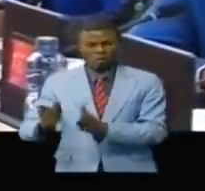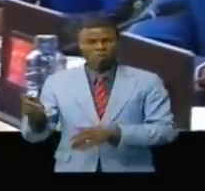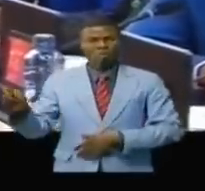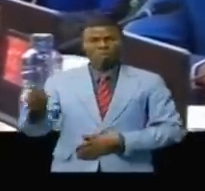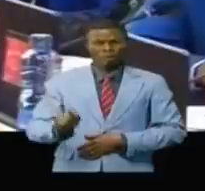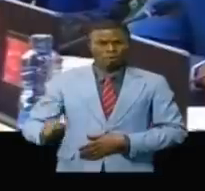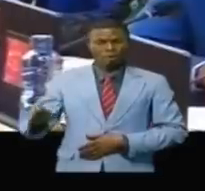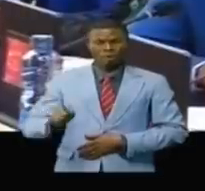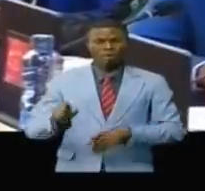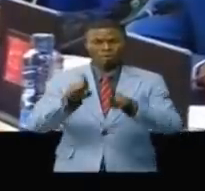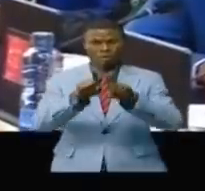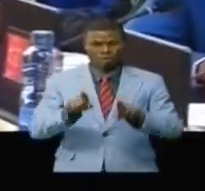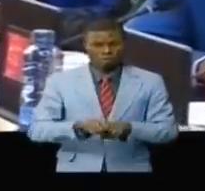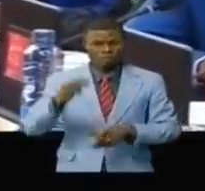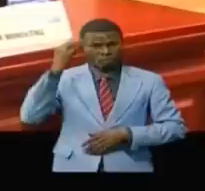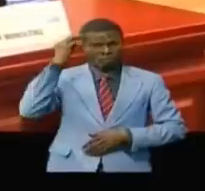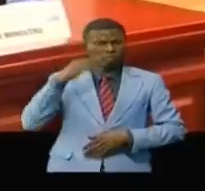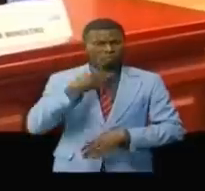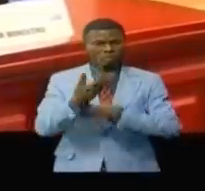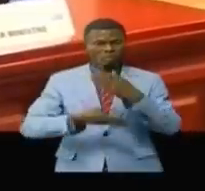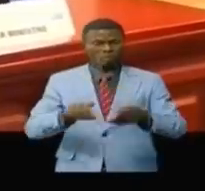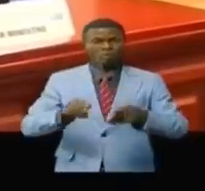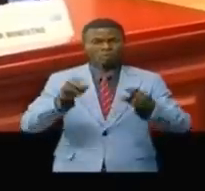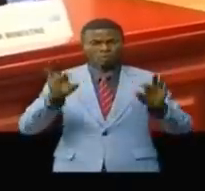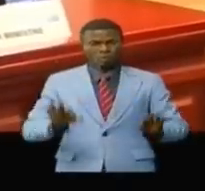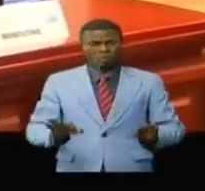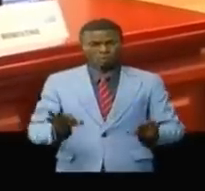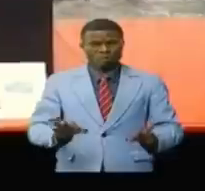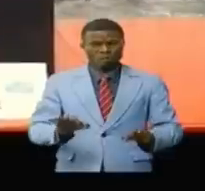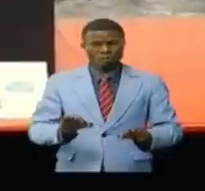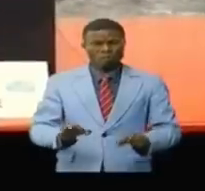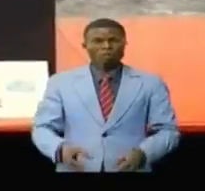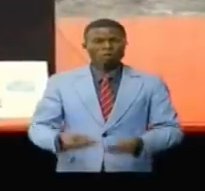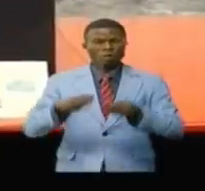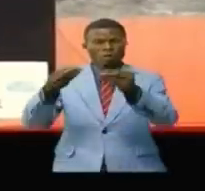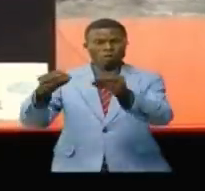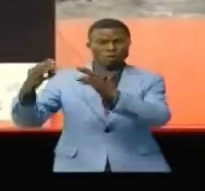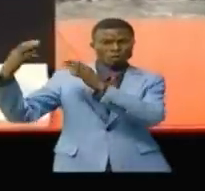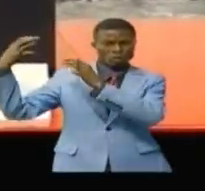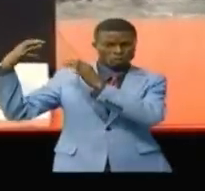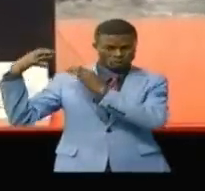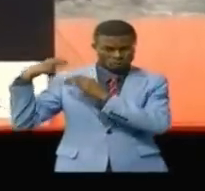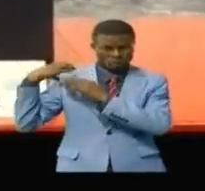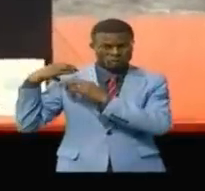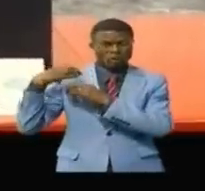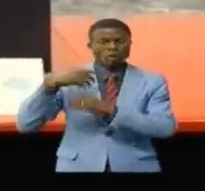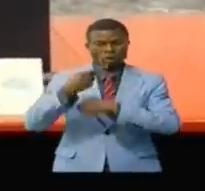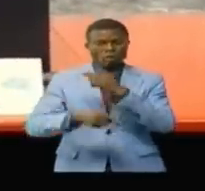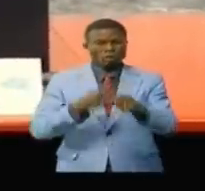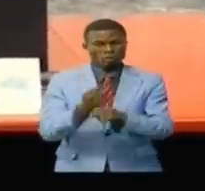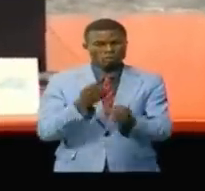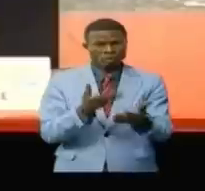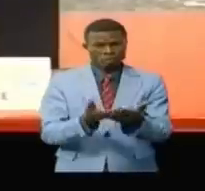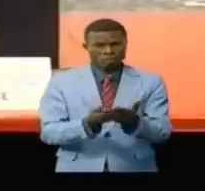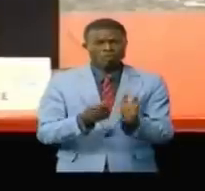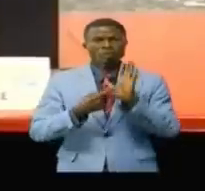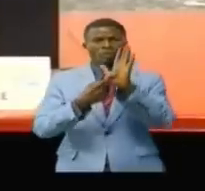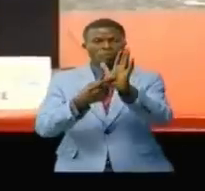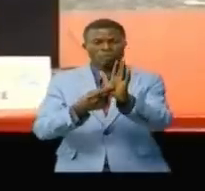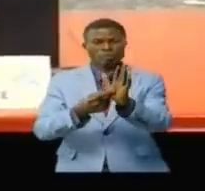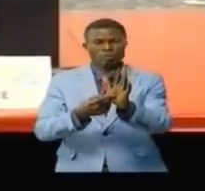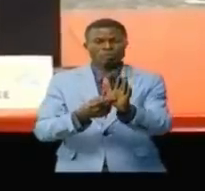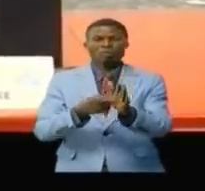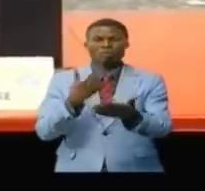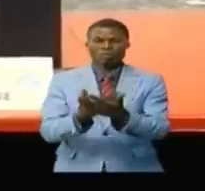Territoire, ainsi que celui des Affaires Foncières, ont été chargés à s'accorder pour amorcer ce travail et présenter dans les